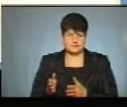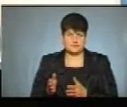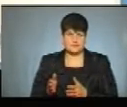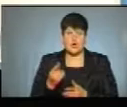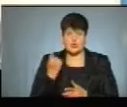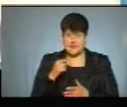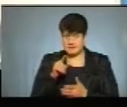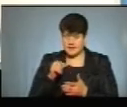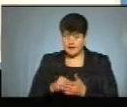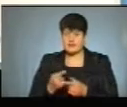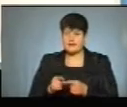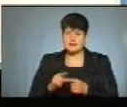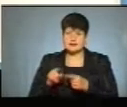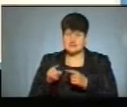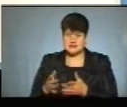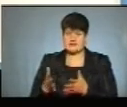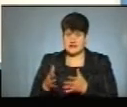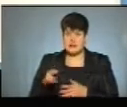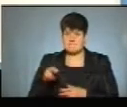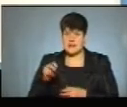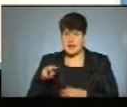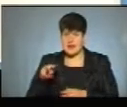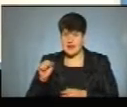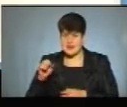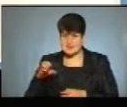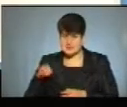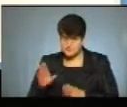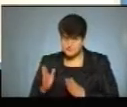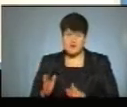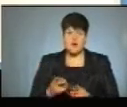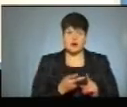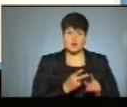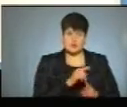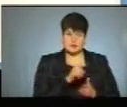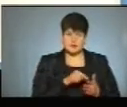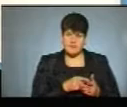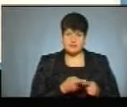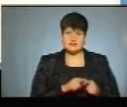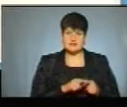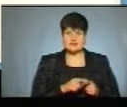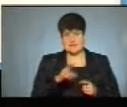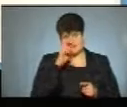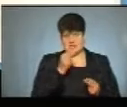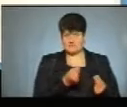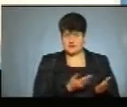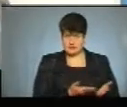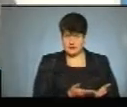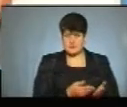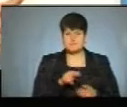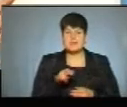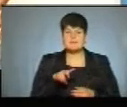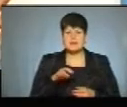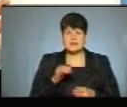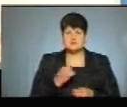Одне питання – це є визнання пласту, та друге питання – це є саме держфінансування. Тобто пласт діє більше